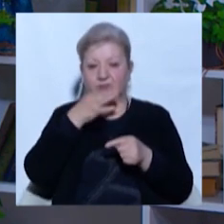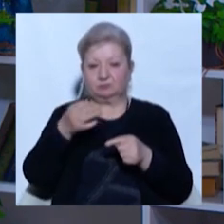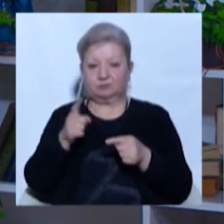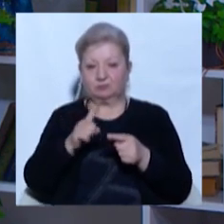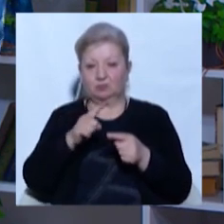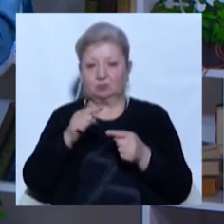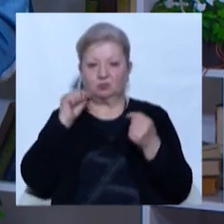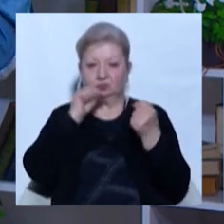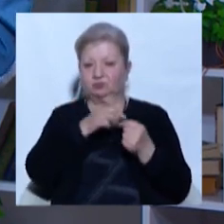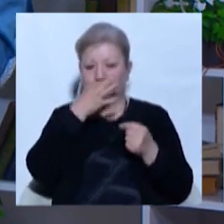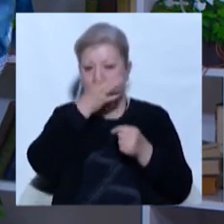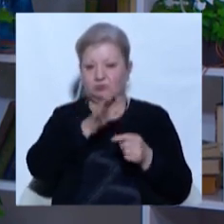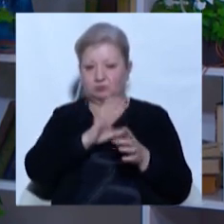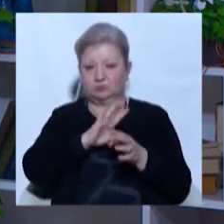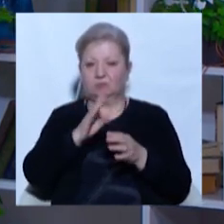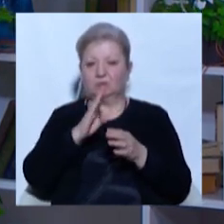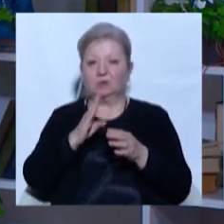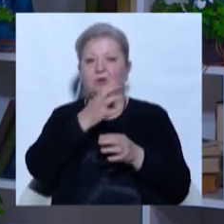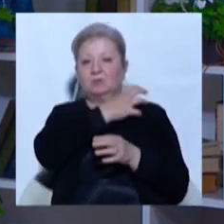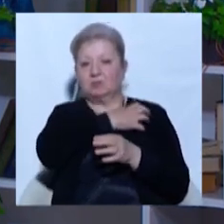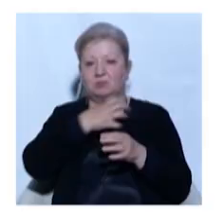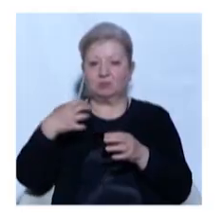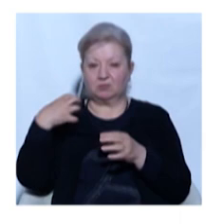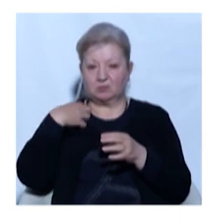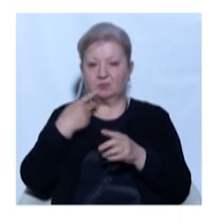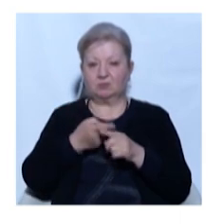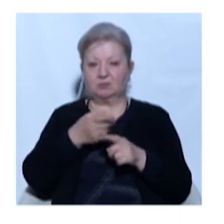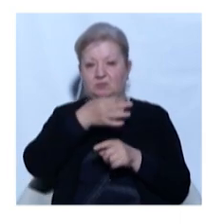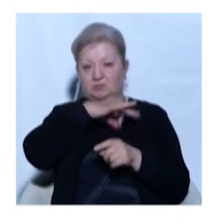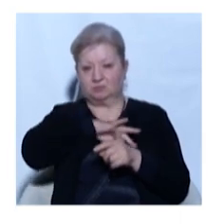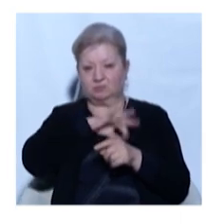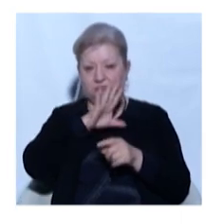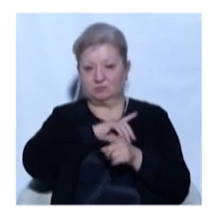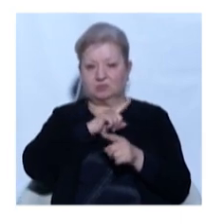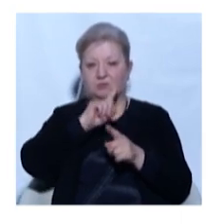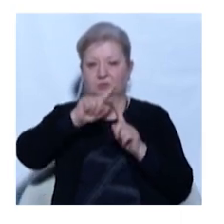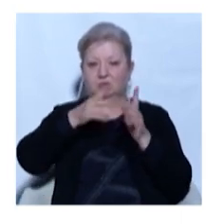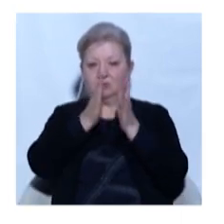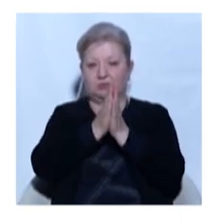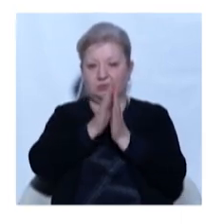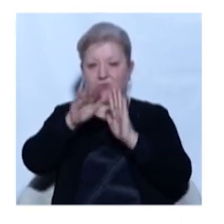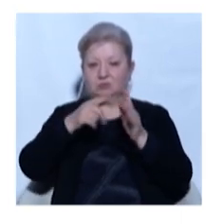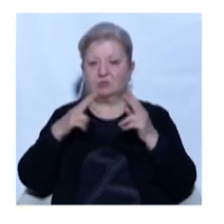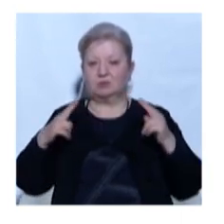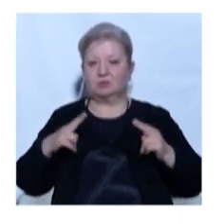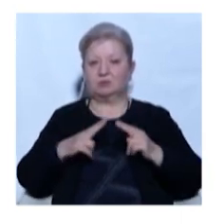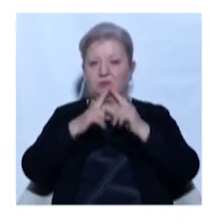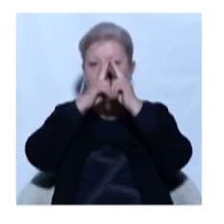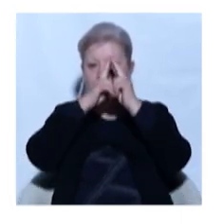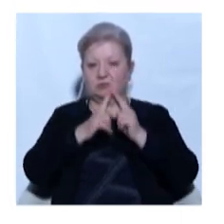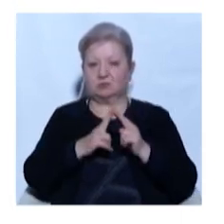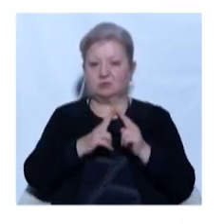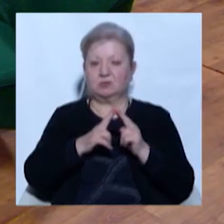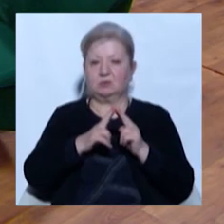აღარ უთხრა უარი და ვახტანგ გორგასალმა ამ ახალსაყრელი მომენტით ისარგებლა და გამოითხოვა ბიზანტიისაგან ეკლესიის ავტოკეფალი,